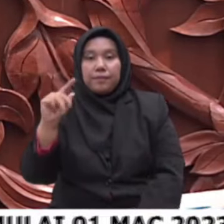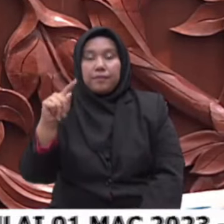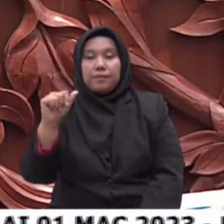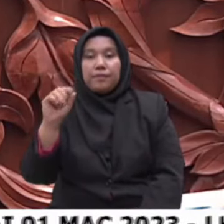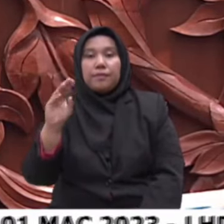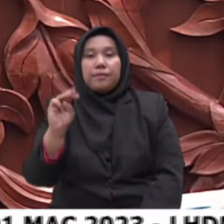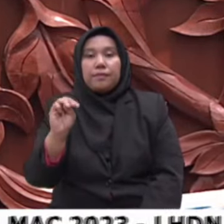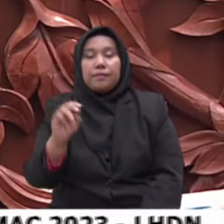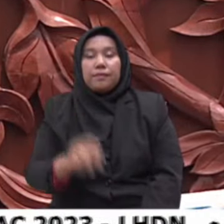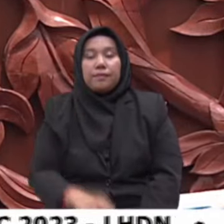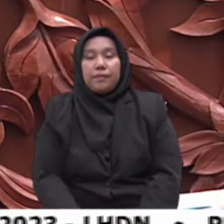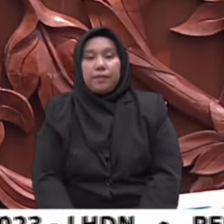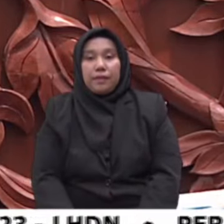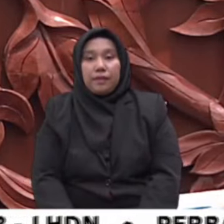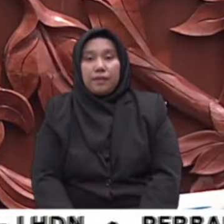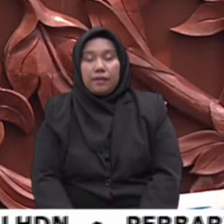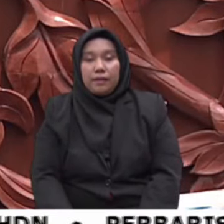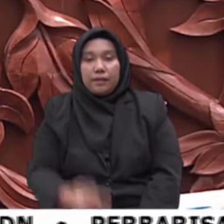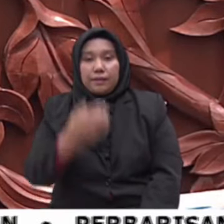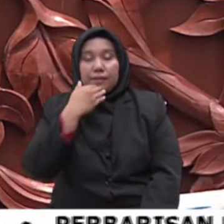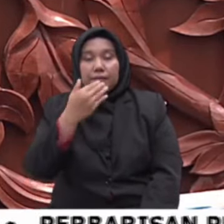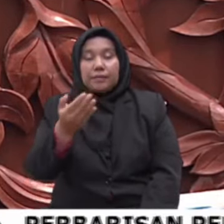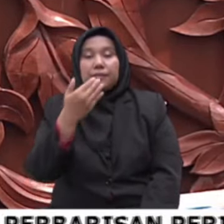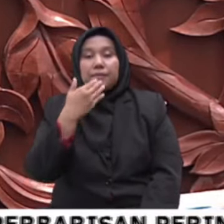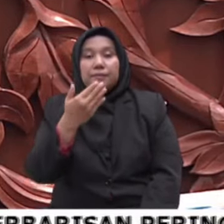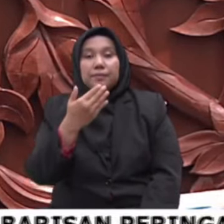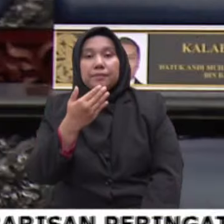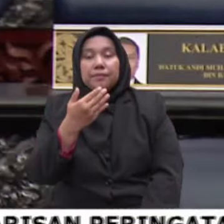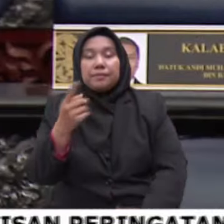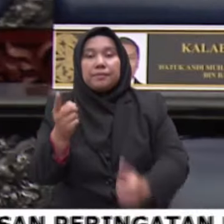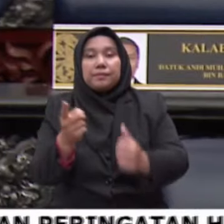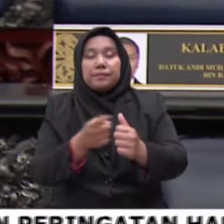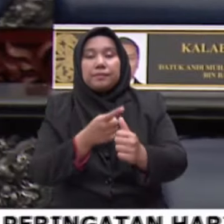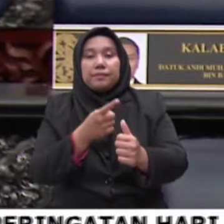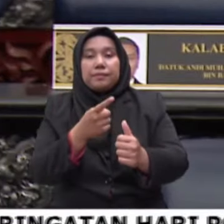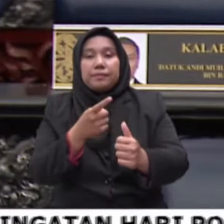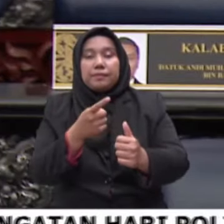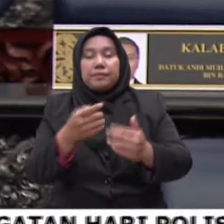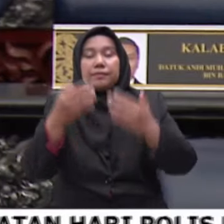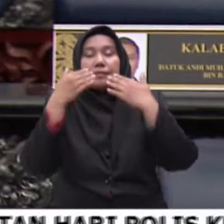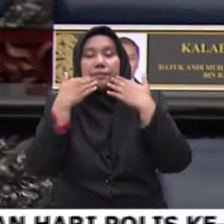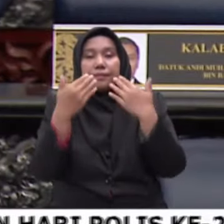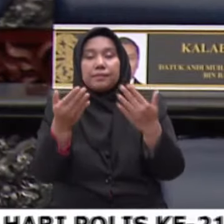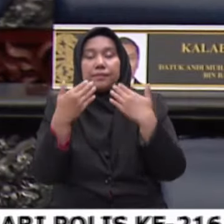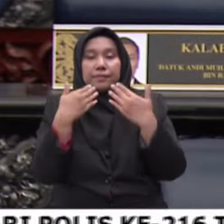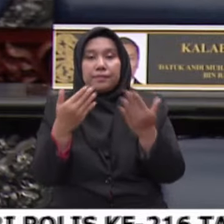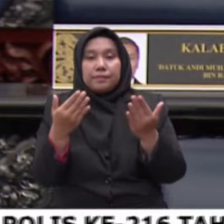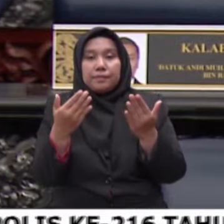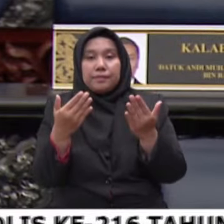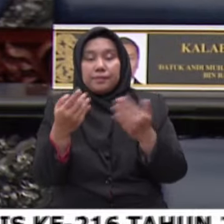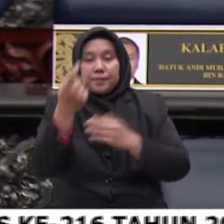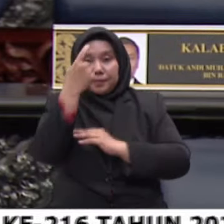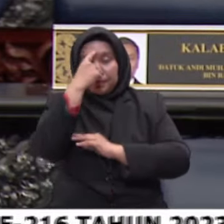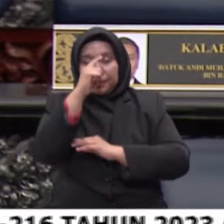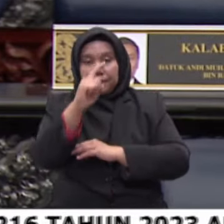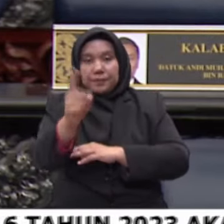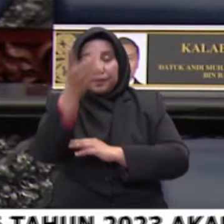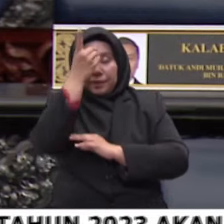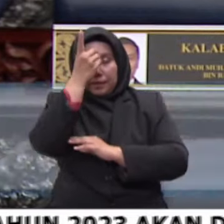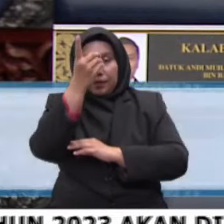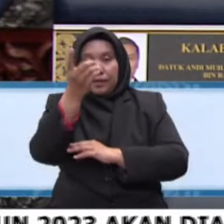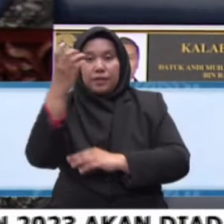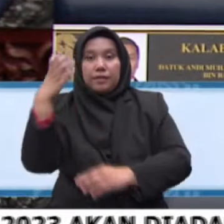Terima kasih Datuk Yang di-Pertua. Pertama kali saya berterima kasih kepada Datuk